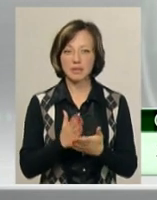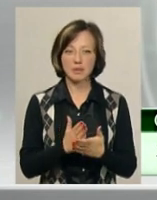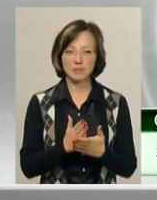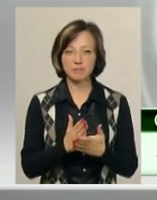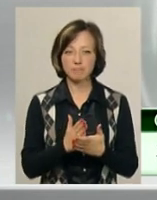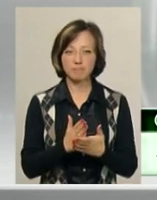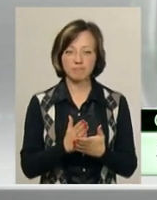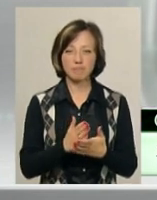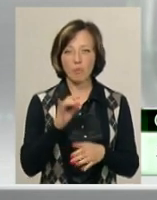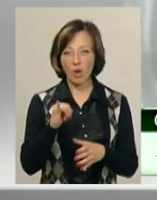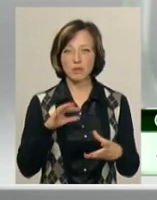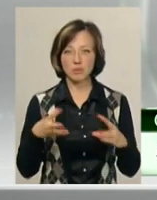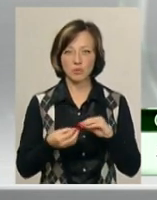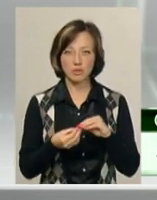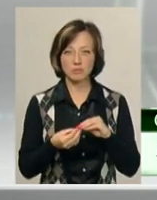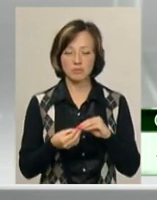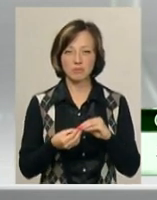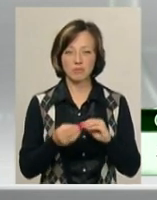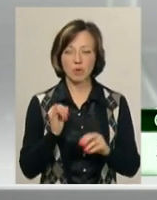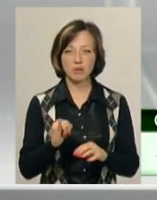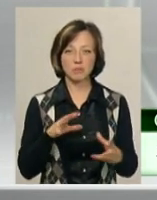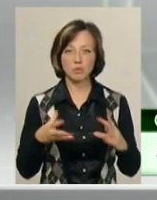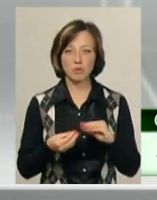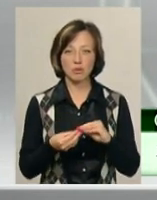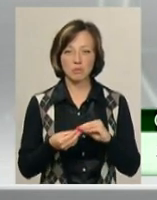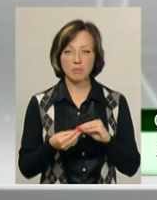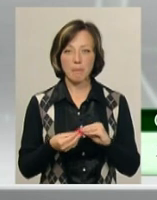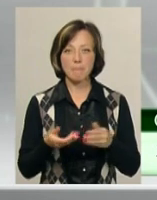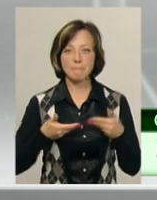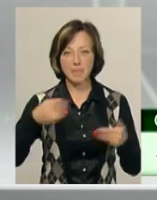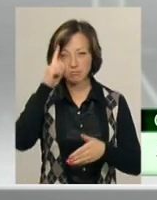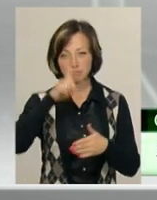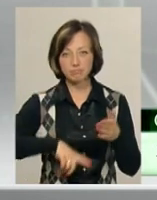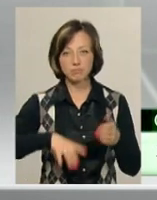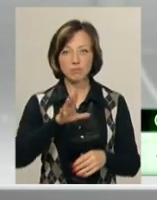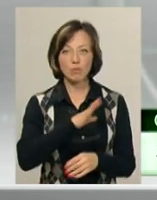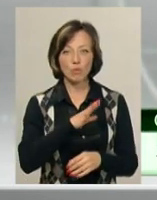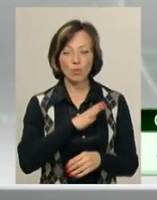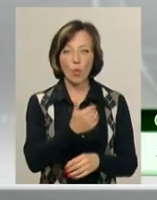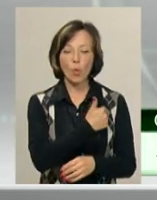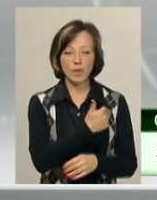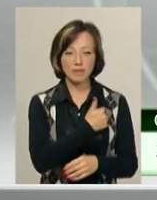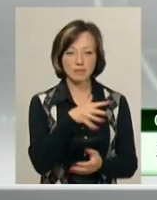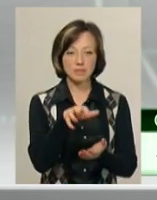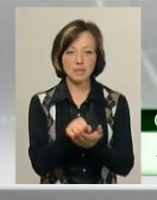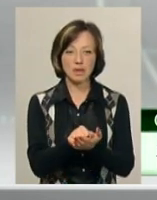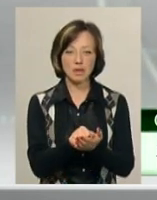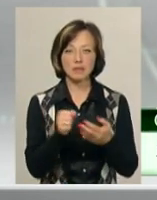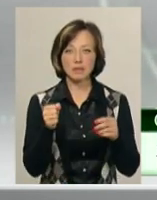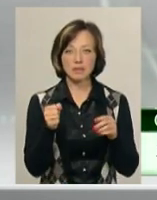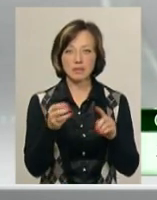скажімо, поганим результатом. Ми мали надію, що хотіли б зайняти